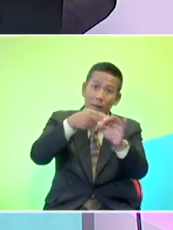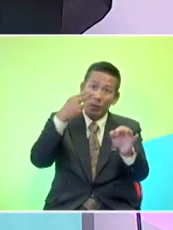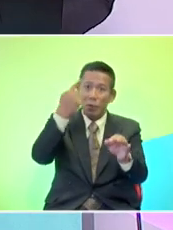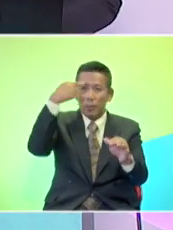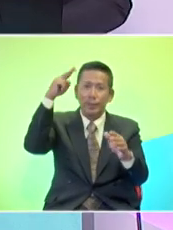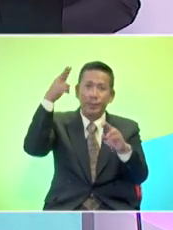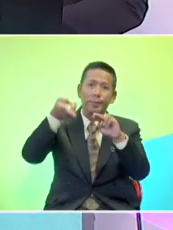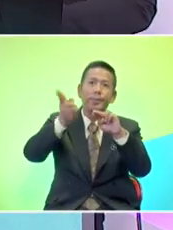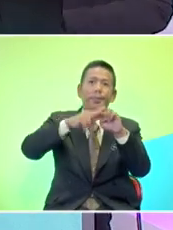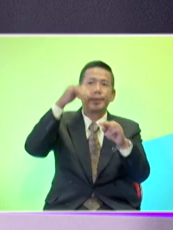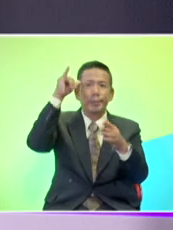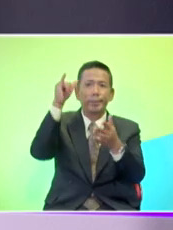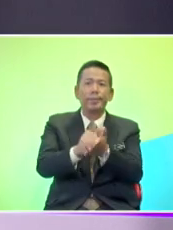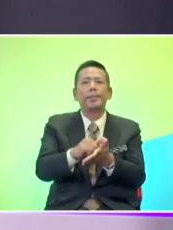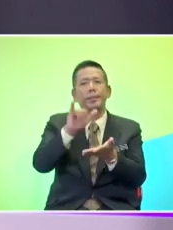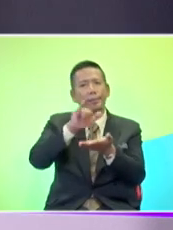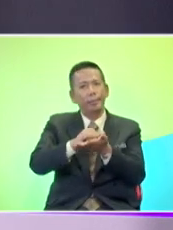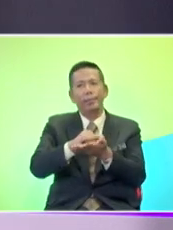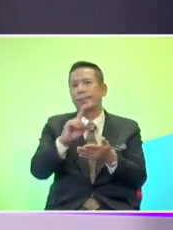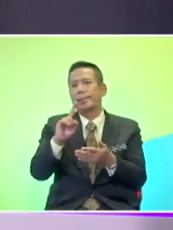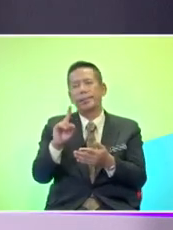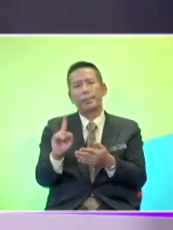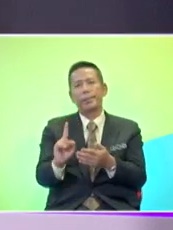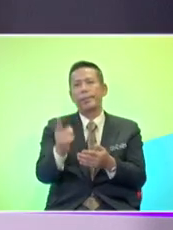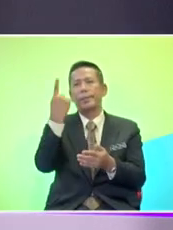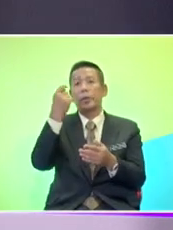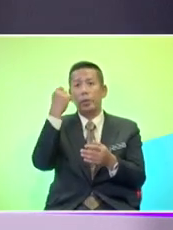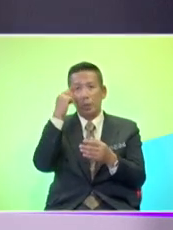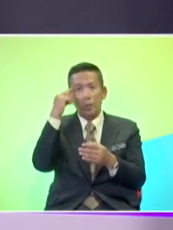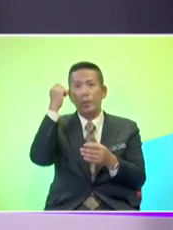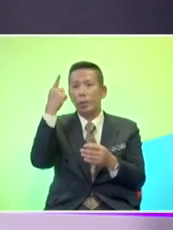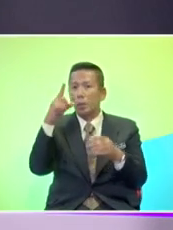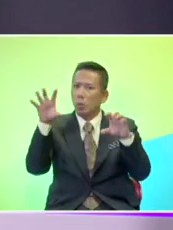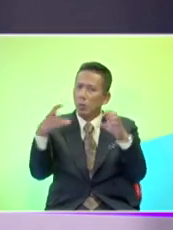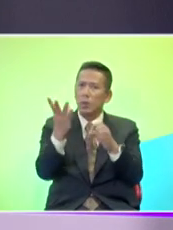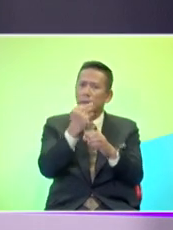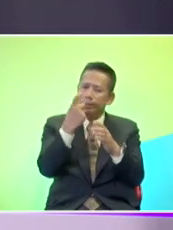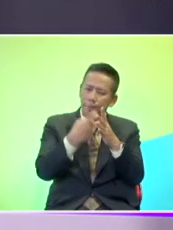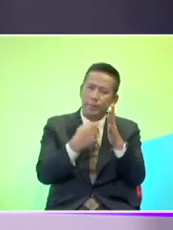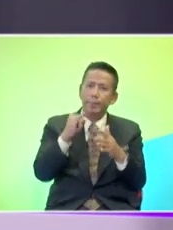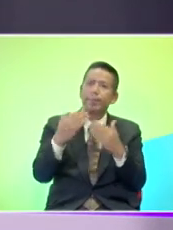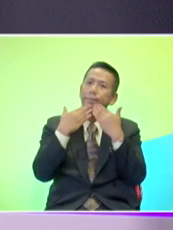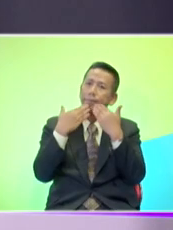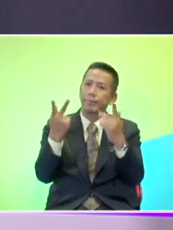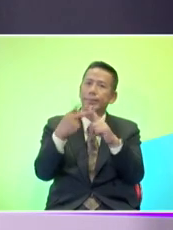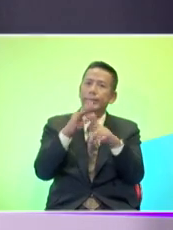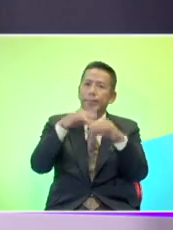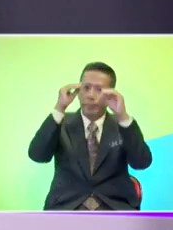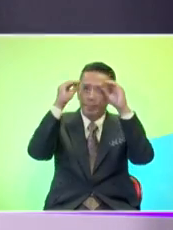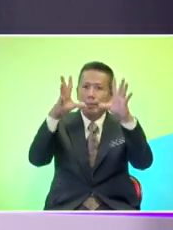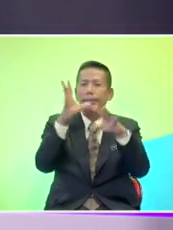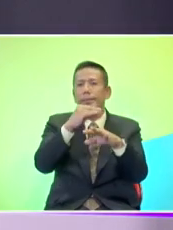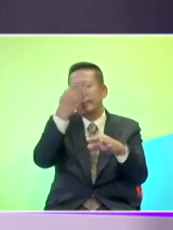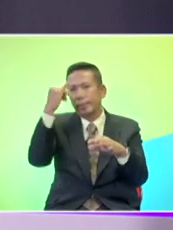keyakinan murid-murid kita tahu paham buat dan menghargai jadi bagasi bapak-bapak kepada tidak